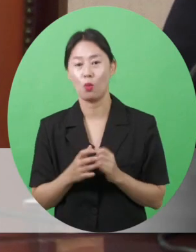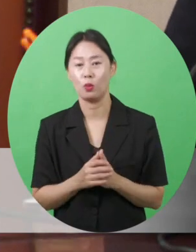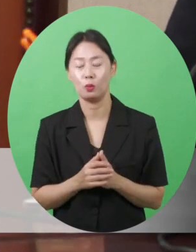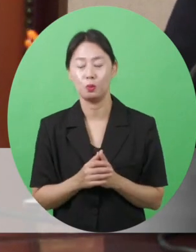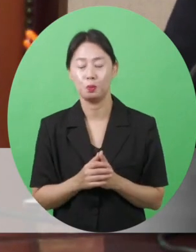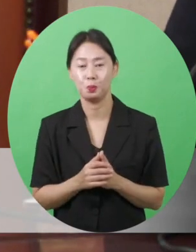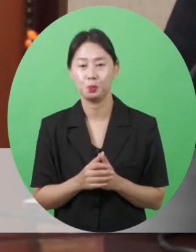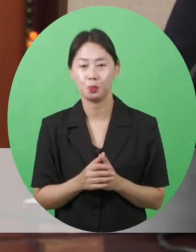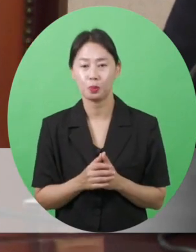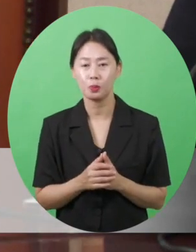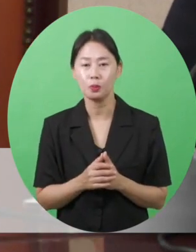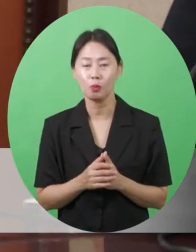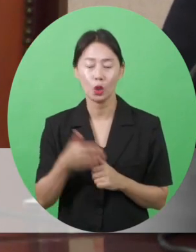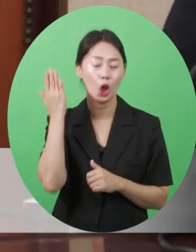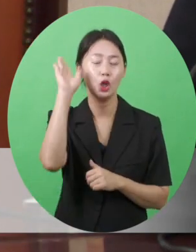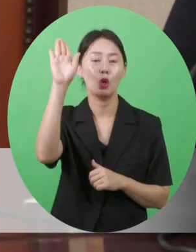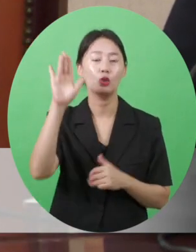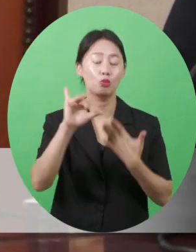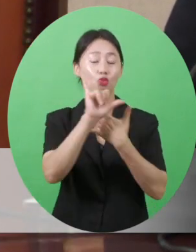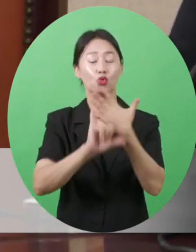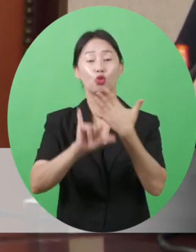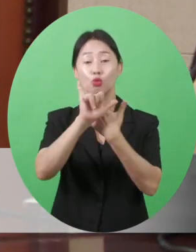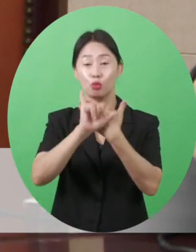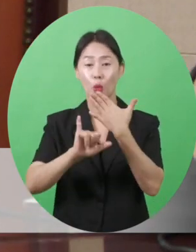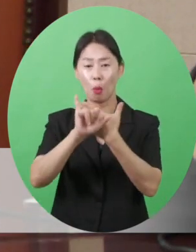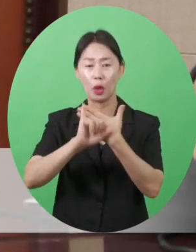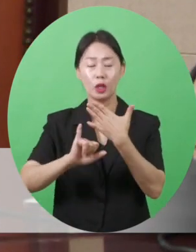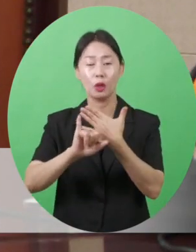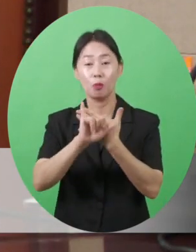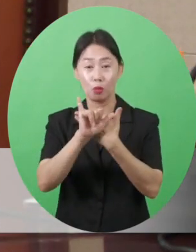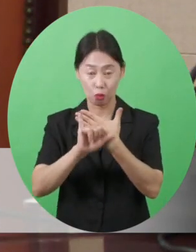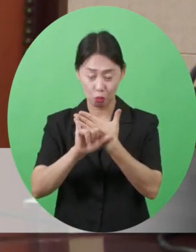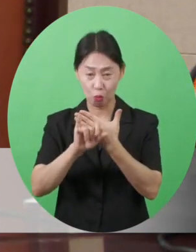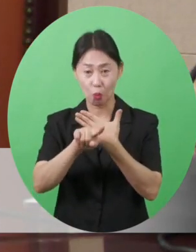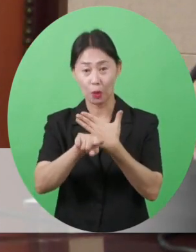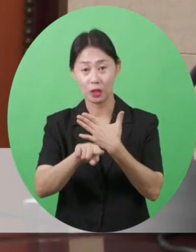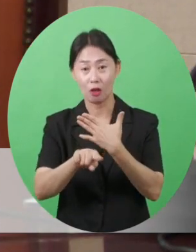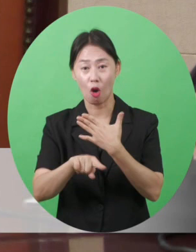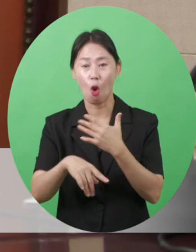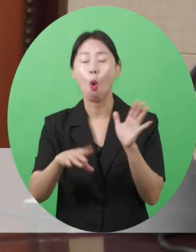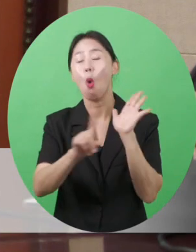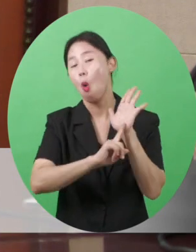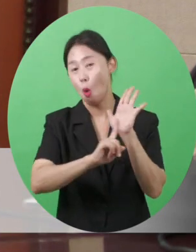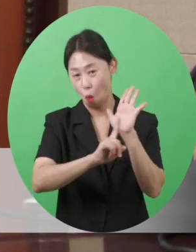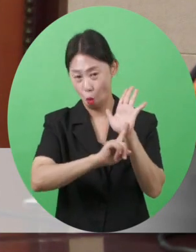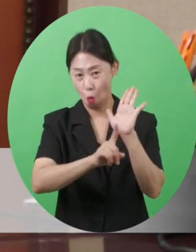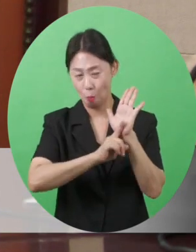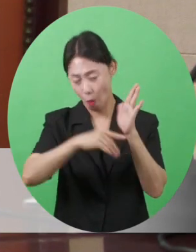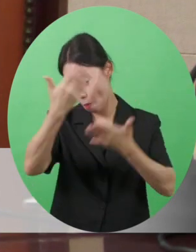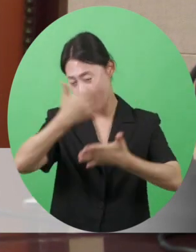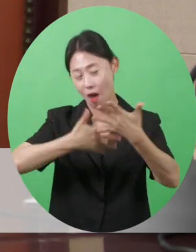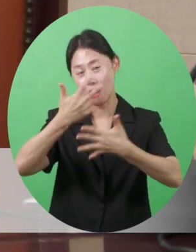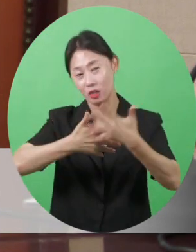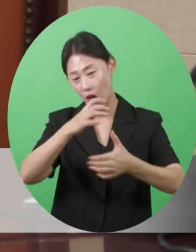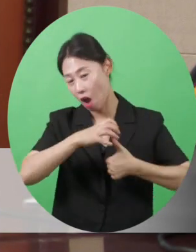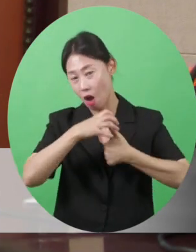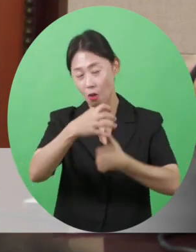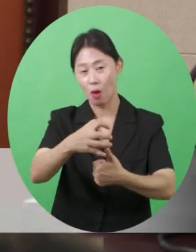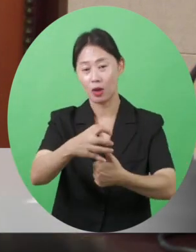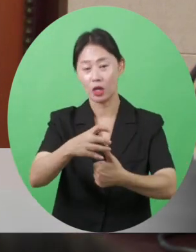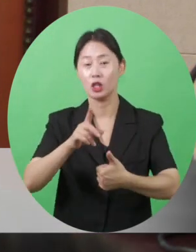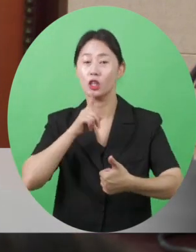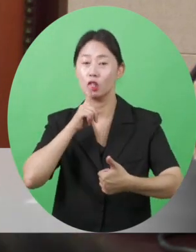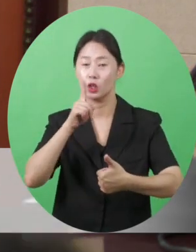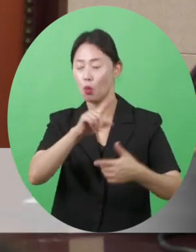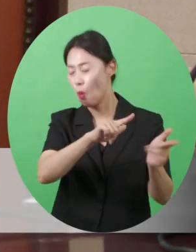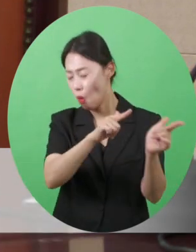그다음에 또 요즘에 또 유튜브를 통해서 홍보 효과가 크기 때문에 그런 것들을 통해서 영상이라든가 이런 것들을 활용해서